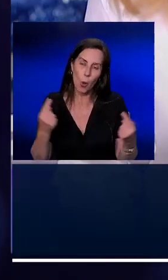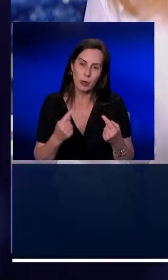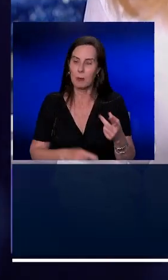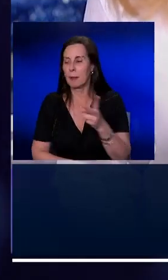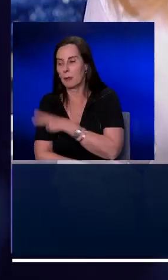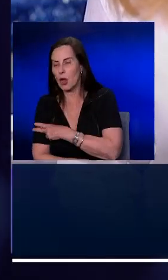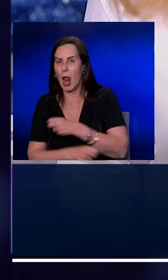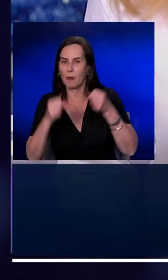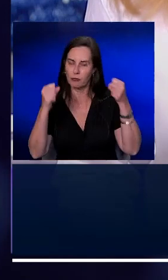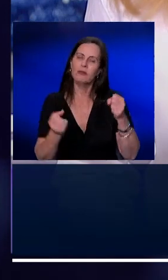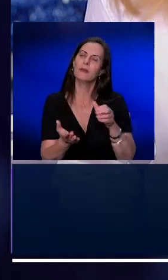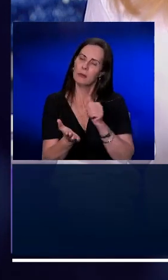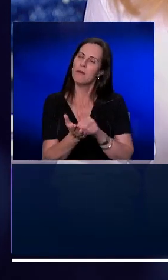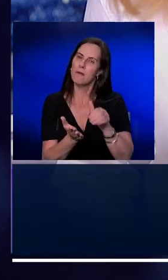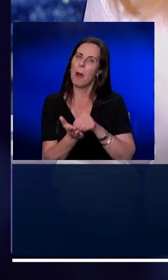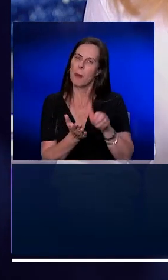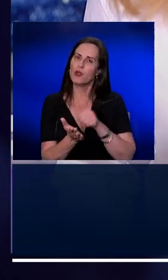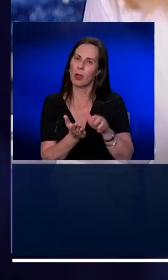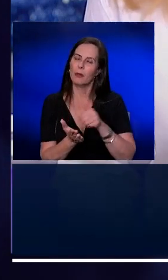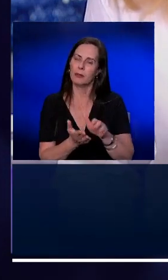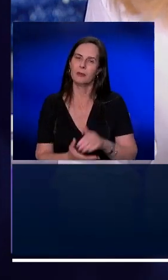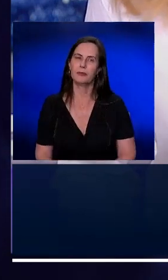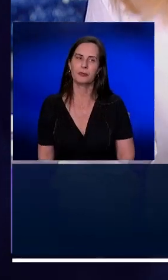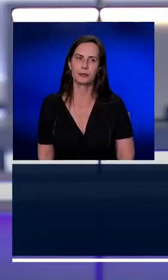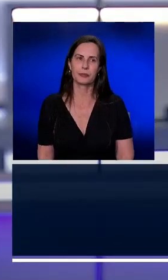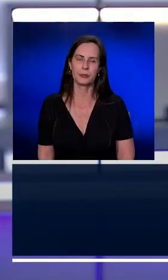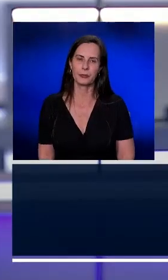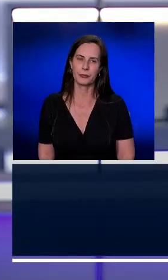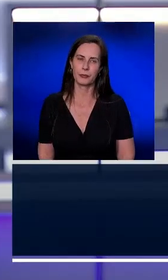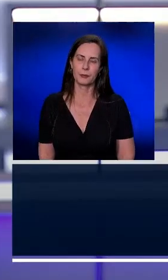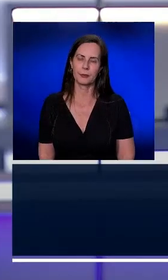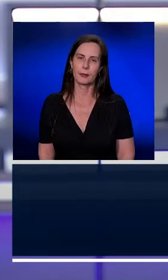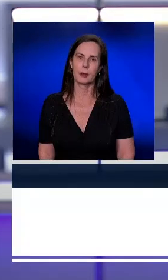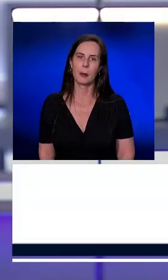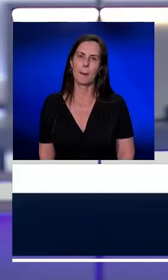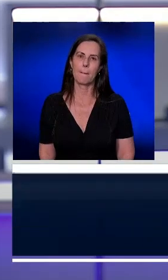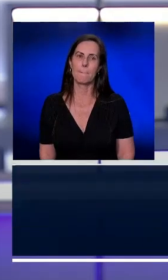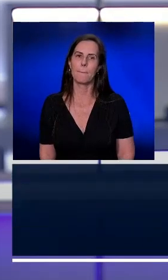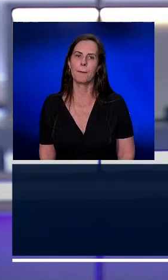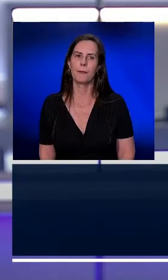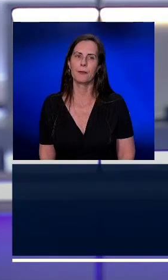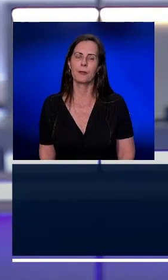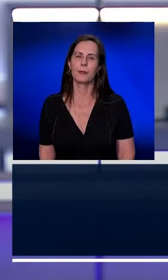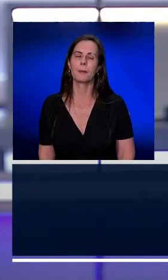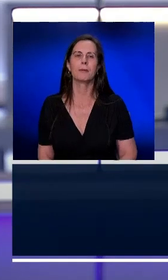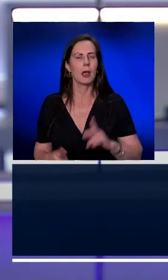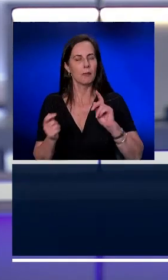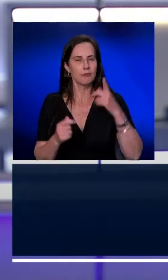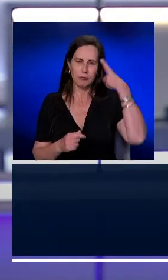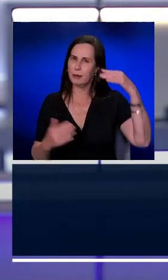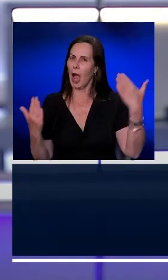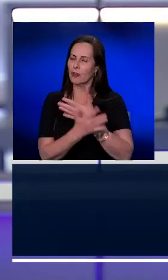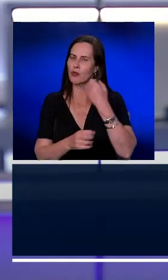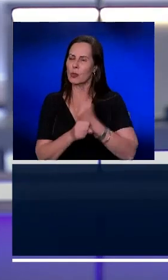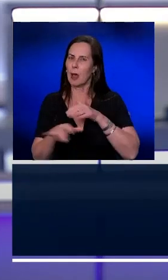בין המפגינים לבין כוחות המשטרה עדיין נמשכים. תודה רבה, סולימן. אנחנו ממשיכים ברפורמה חדשה שמקדמת